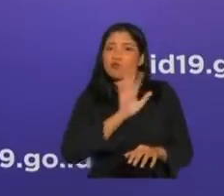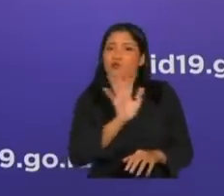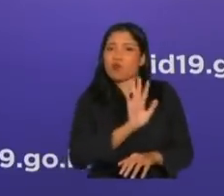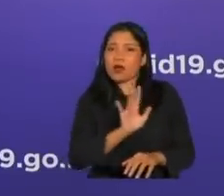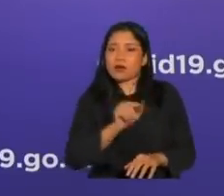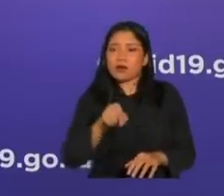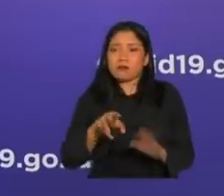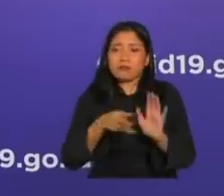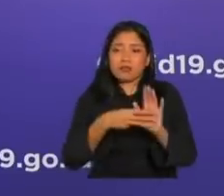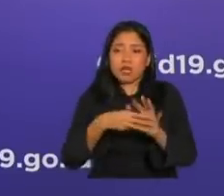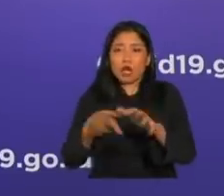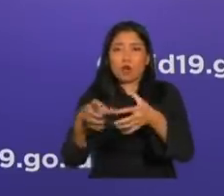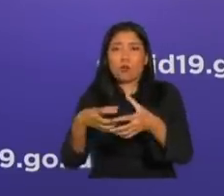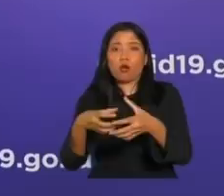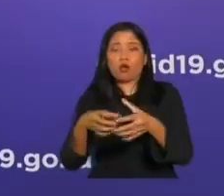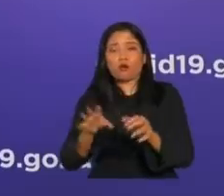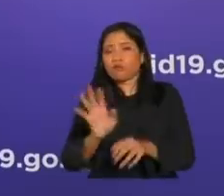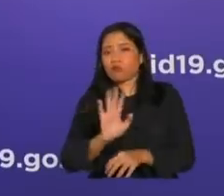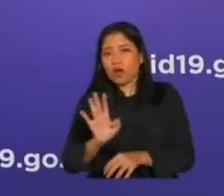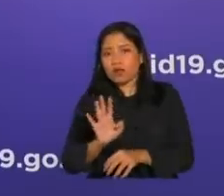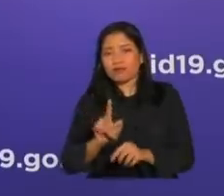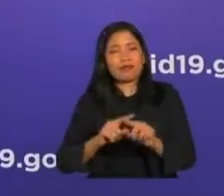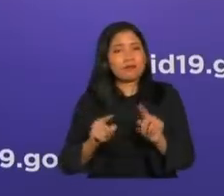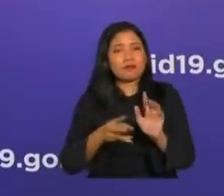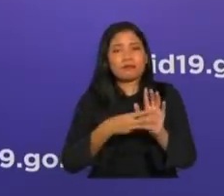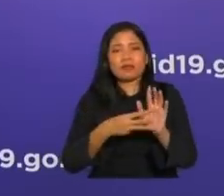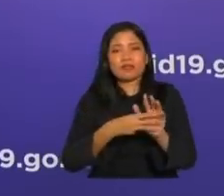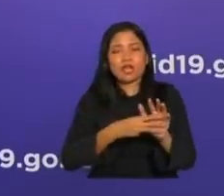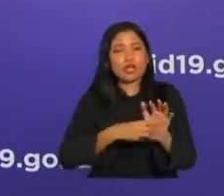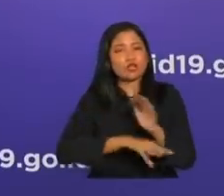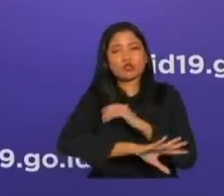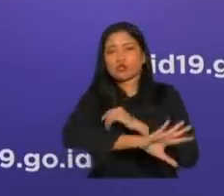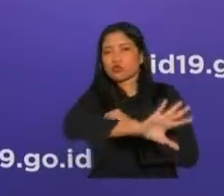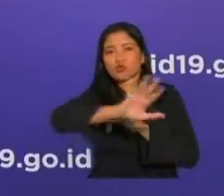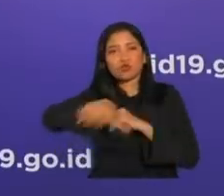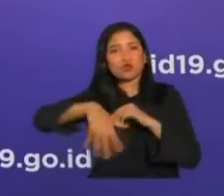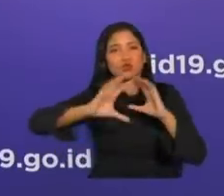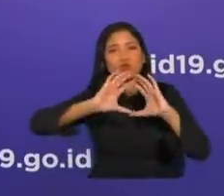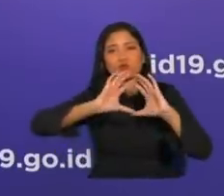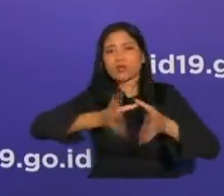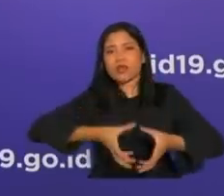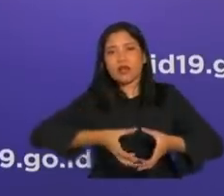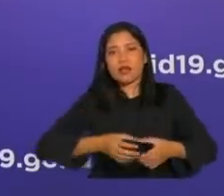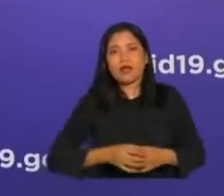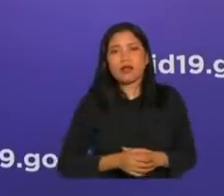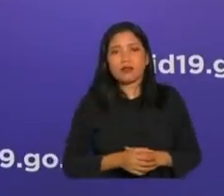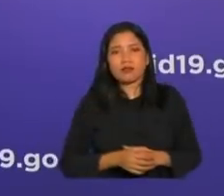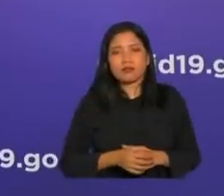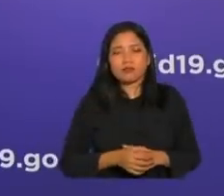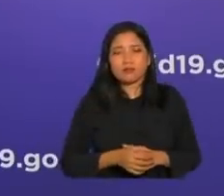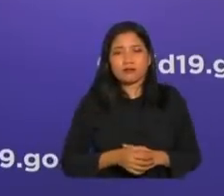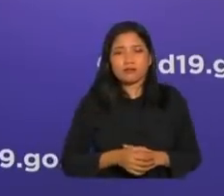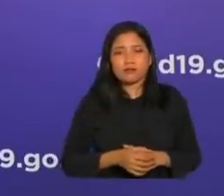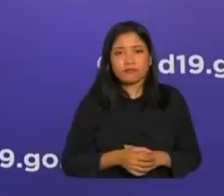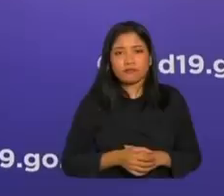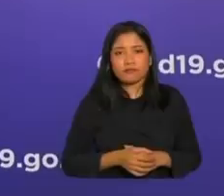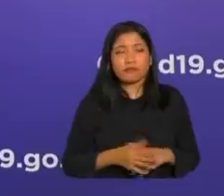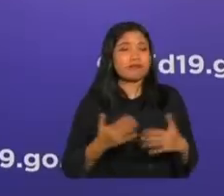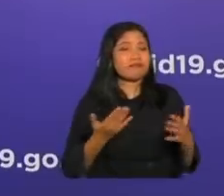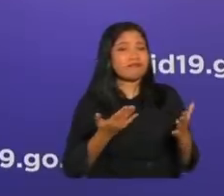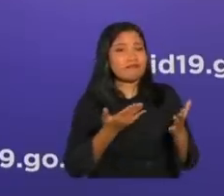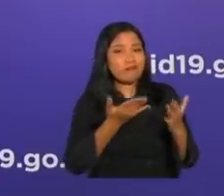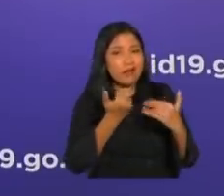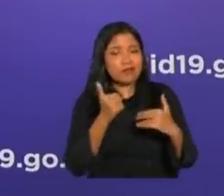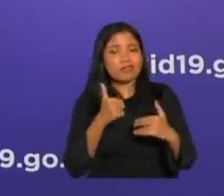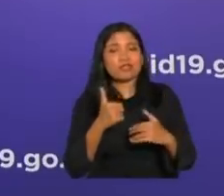sekelompok orang tapi permasalahan seluruh orang di muka bumi Hai Oleh karena itu Mari kita kembali